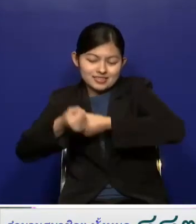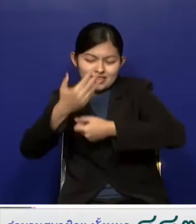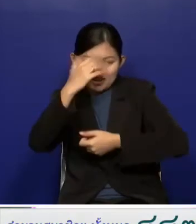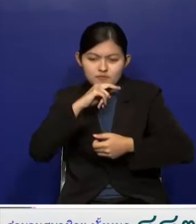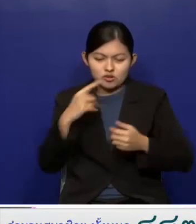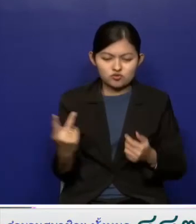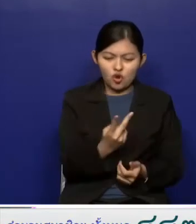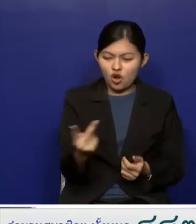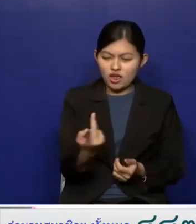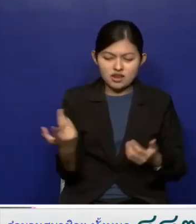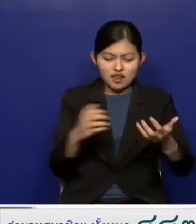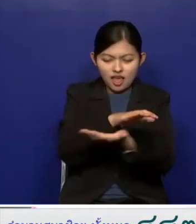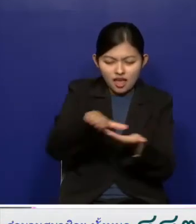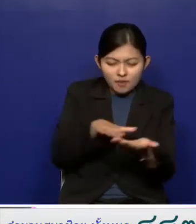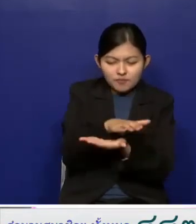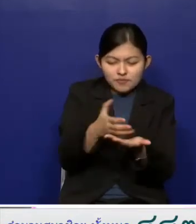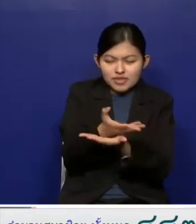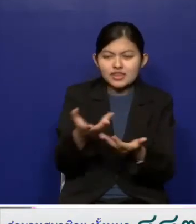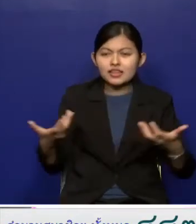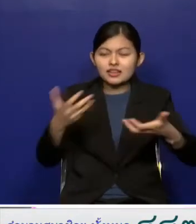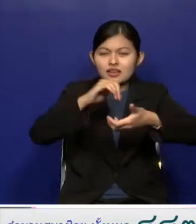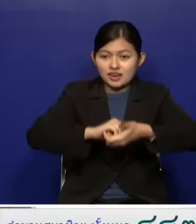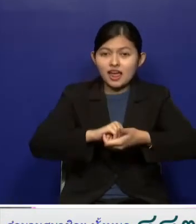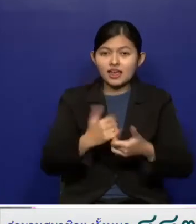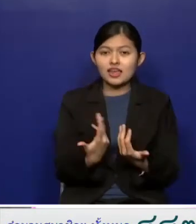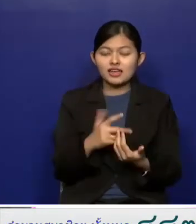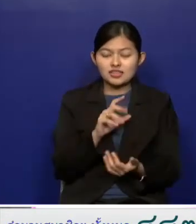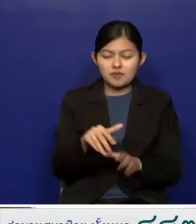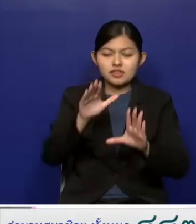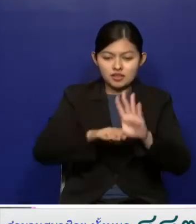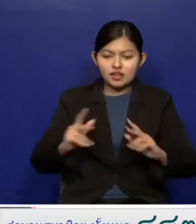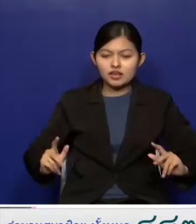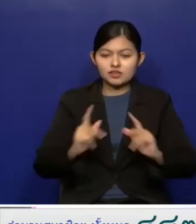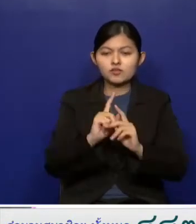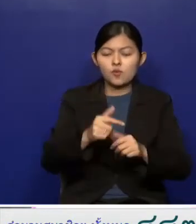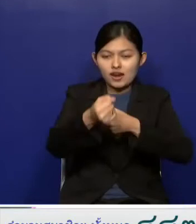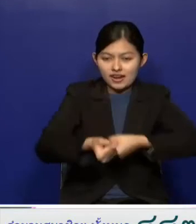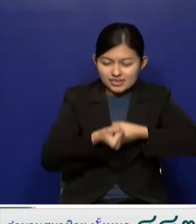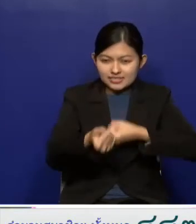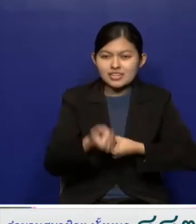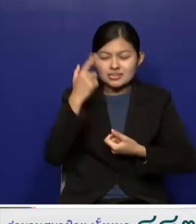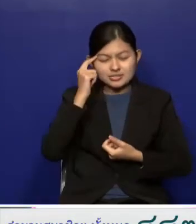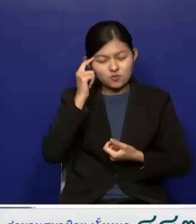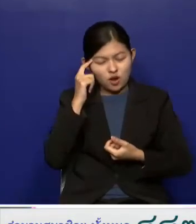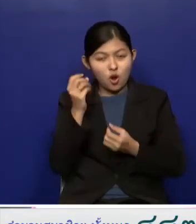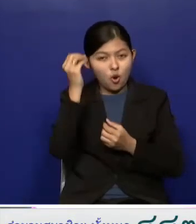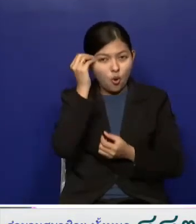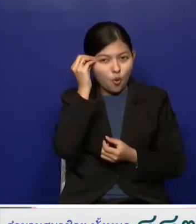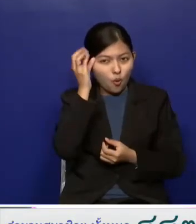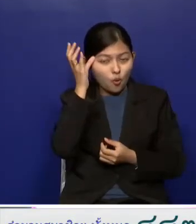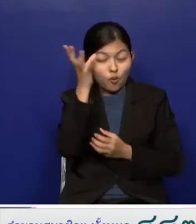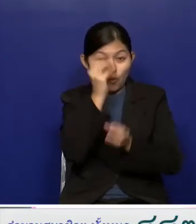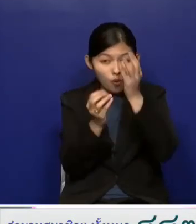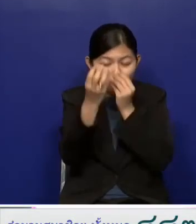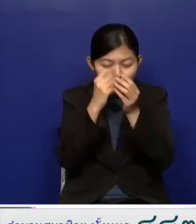กันนะครับก็อยากจะให้ถ้าไปลงทะเบียนกับกระทรวงเกษตรเสร็จน่าจะได้ข้อมูลมาถึงกระทรวงอุตสาหก